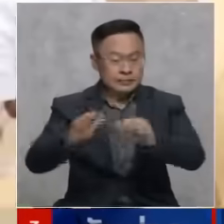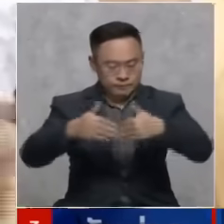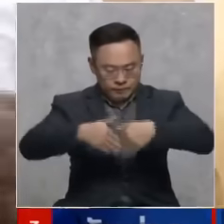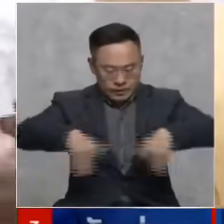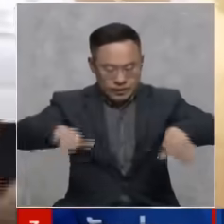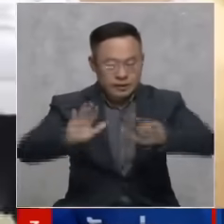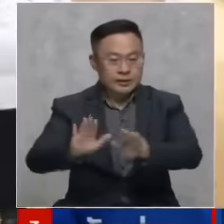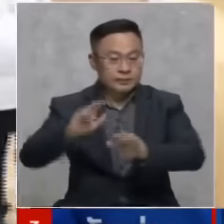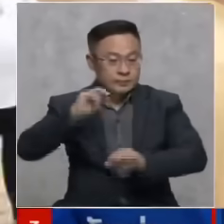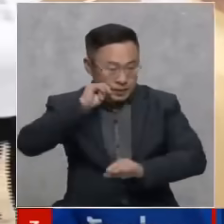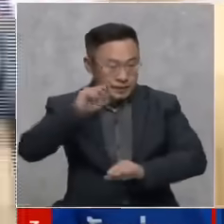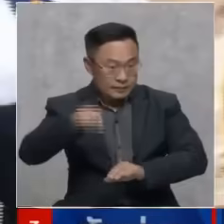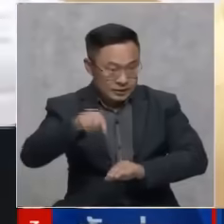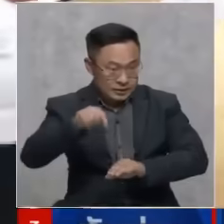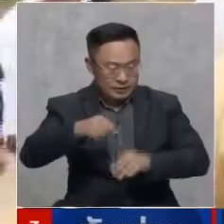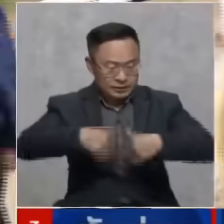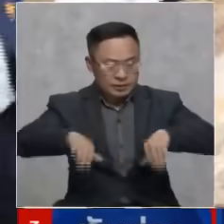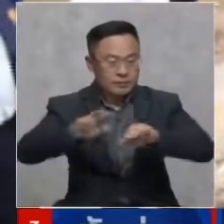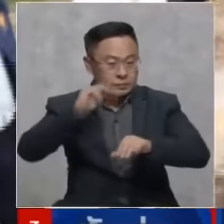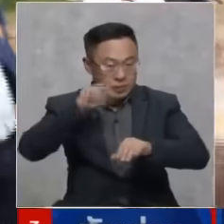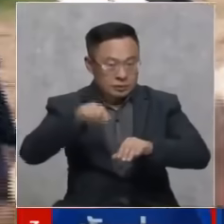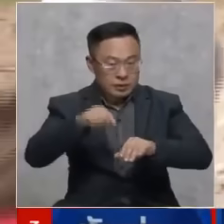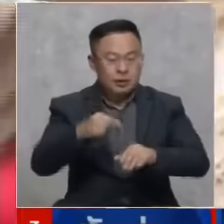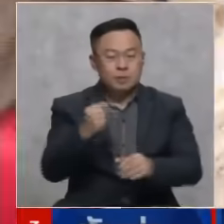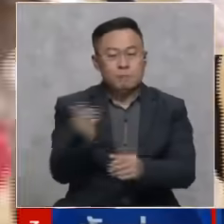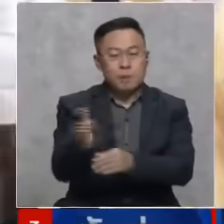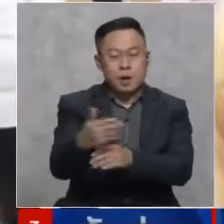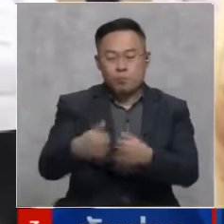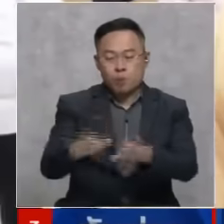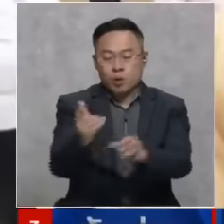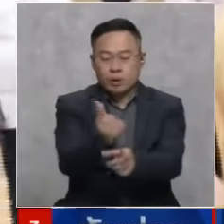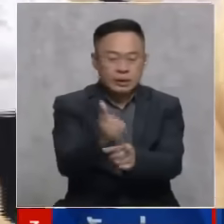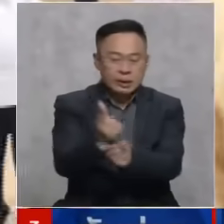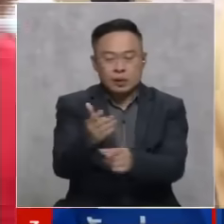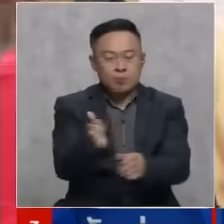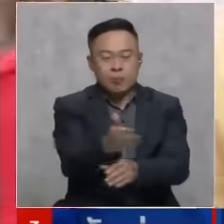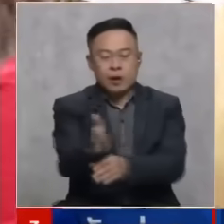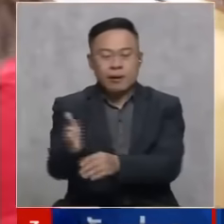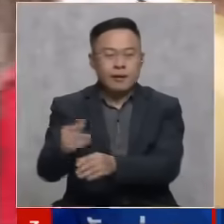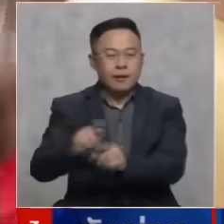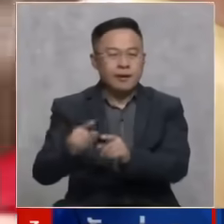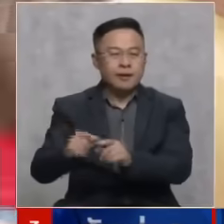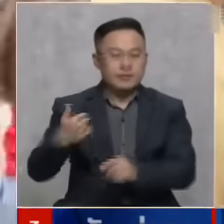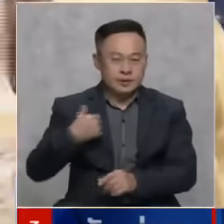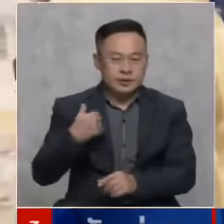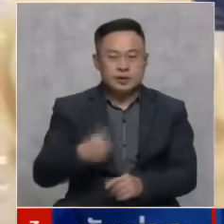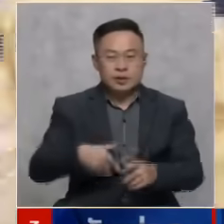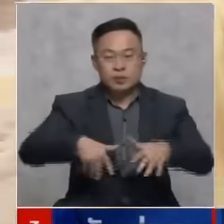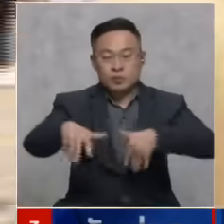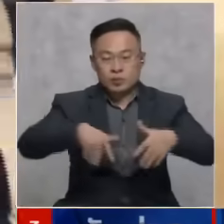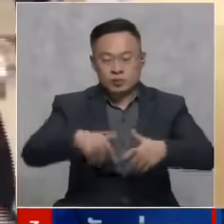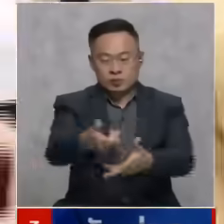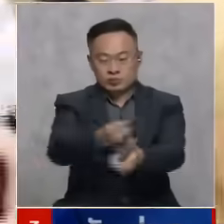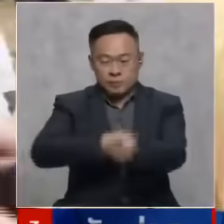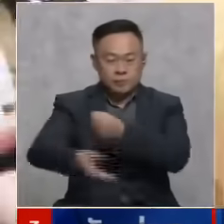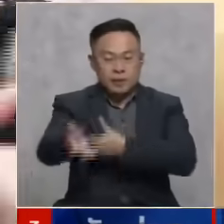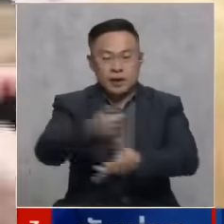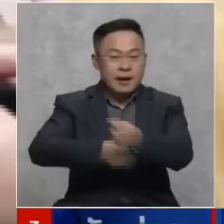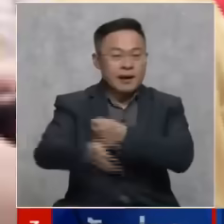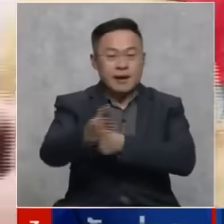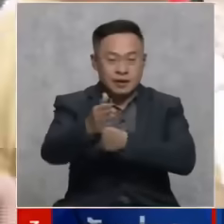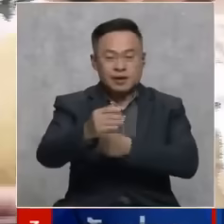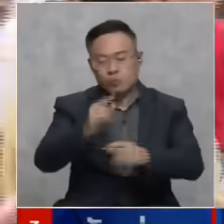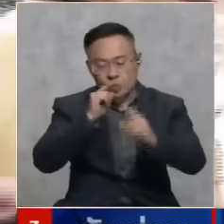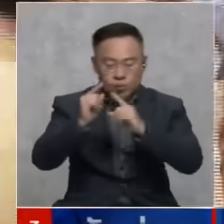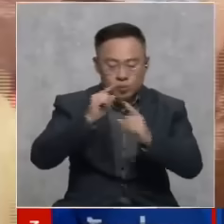ว่างที่รัฐมนตรีและคณะเนี่ยตรวจเขื่อนนะคะปรากฏว่าก็แวะทักทายชาวประมงพื้นบ้านอย่างเป็นกันเองค่ะหลังจากนั้นท่านน